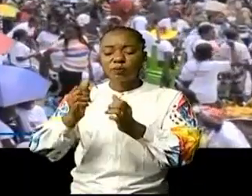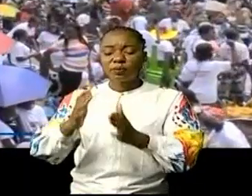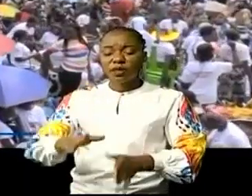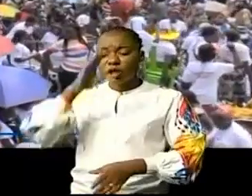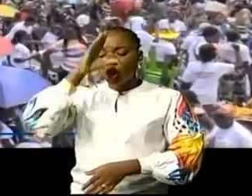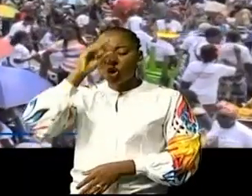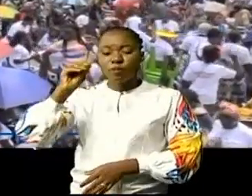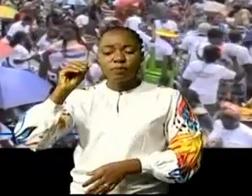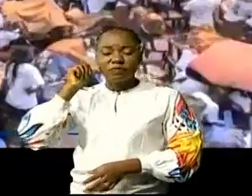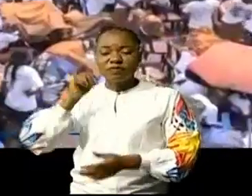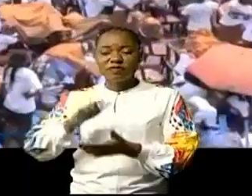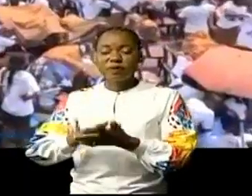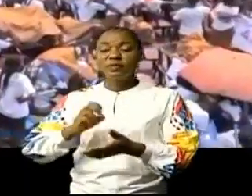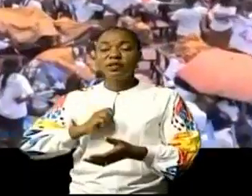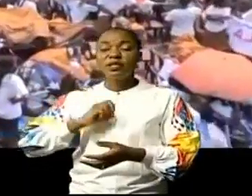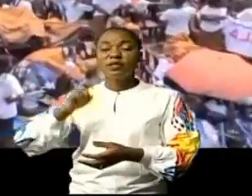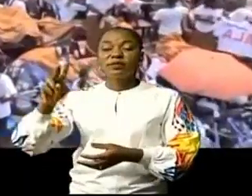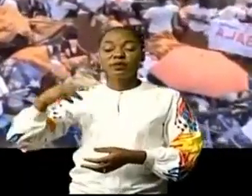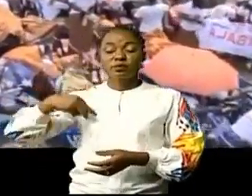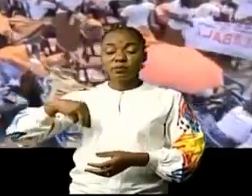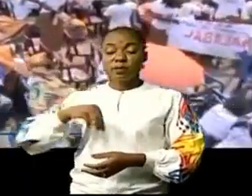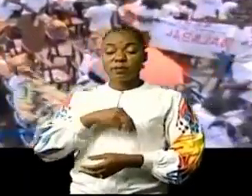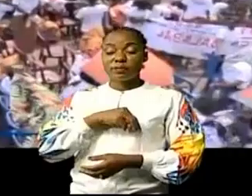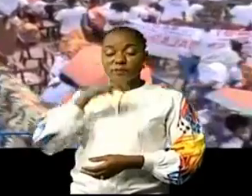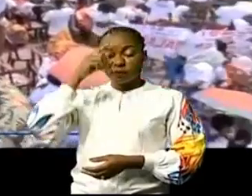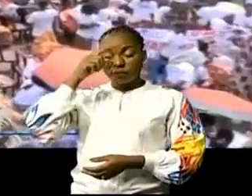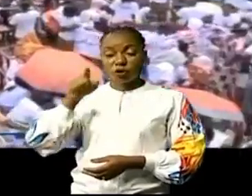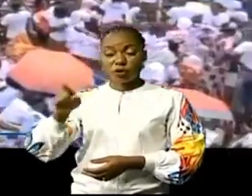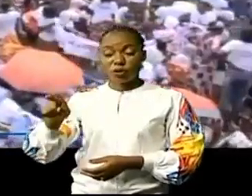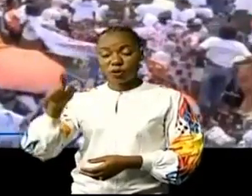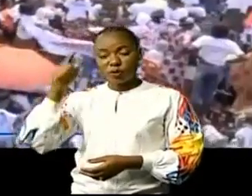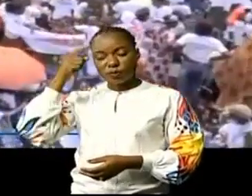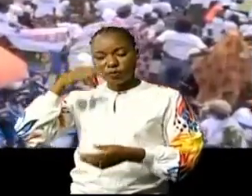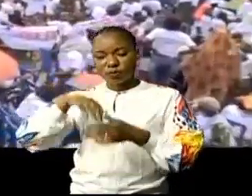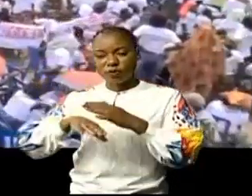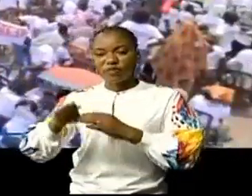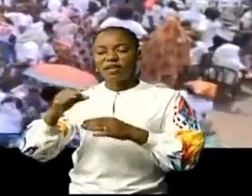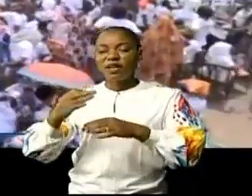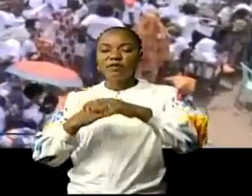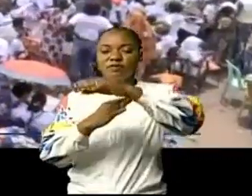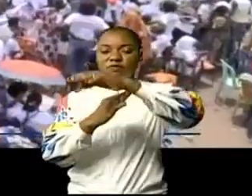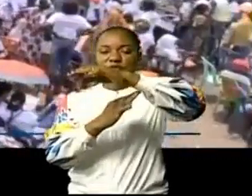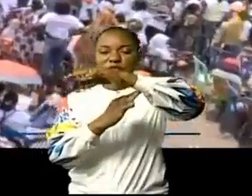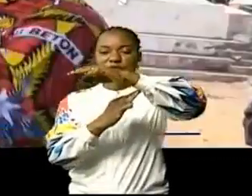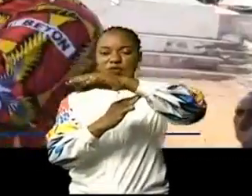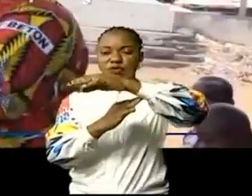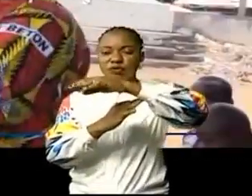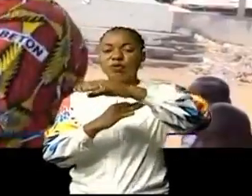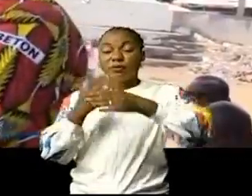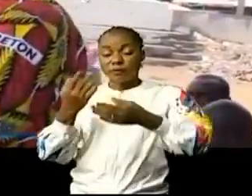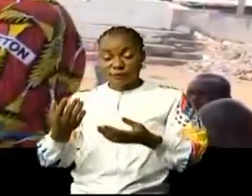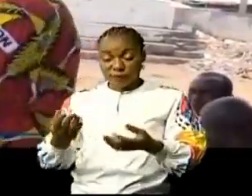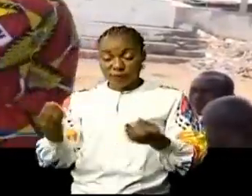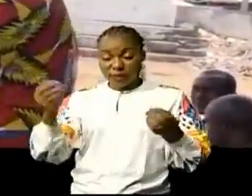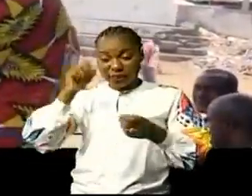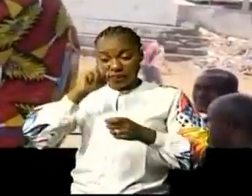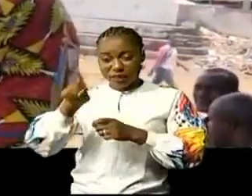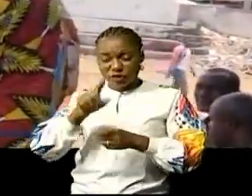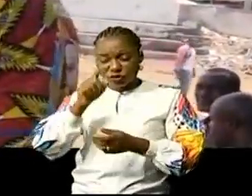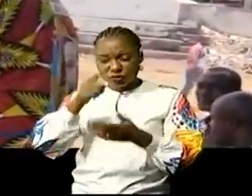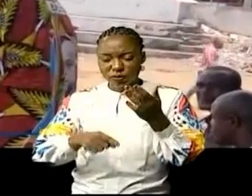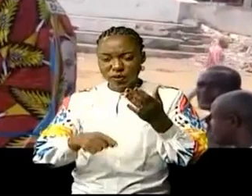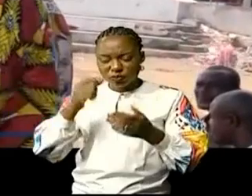de l'IDPS Tchangou, membre de la structure d'appui aux initiatives de la Fondation Francis Tshibalabala. Question de leur permettre